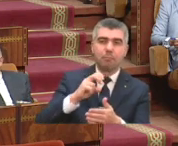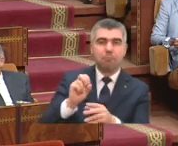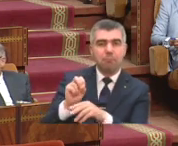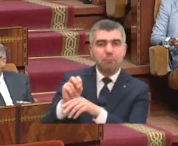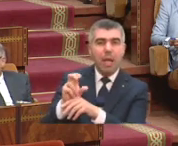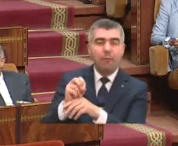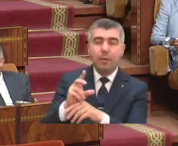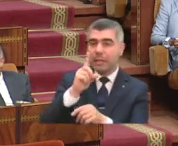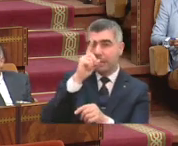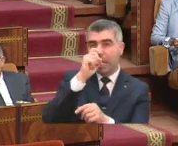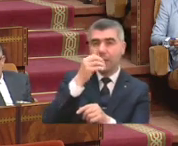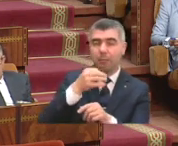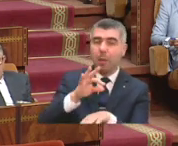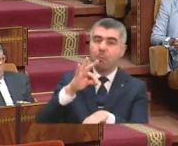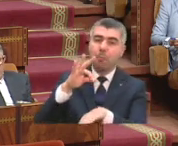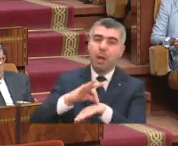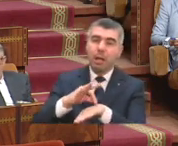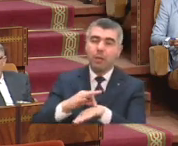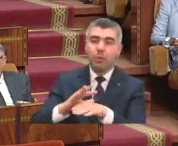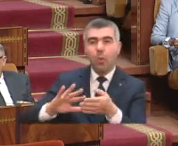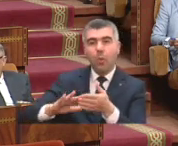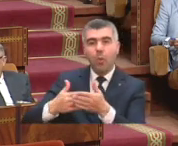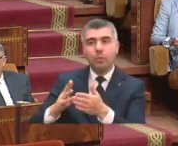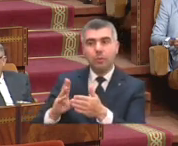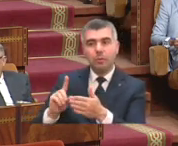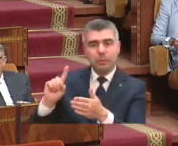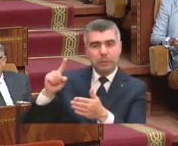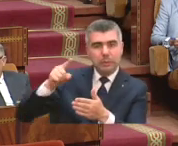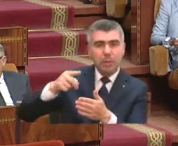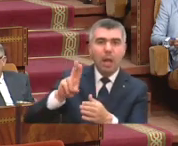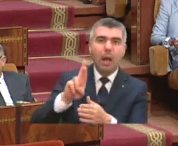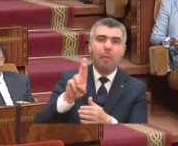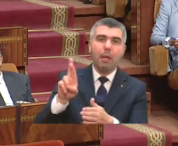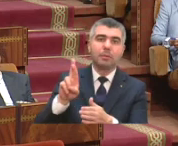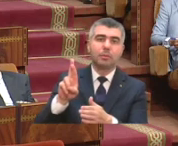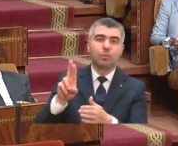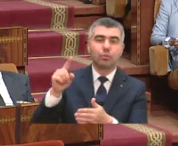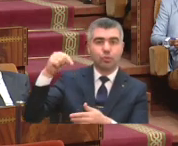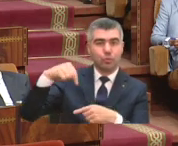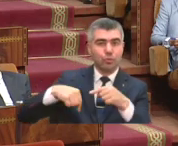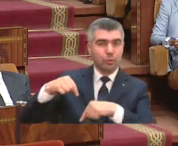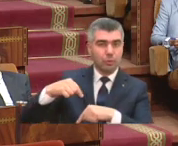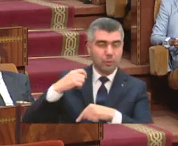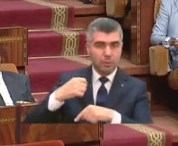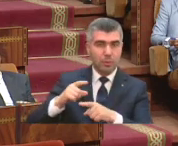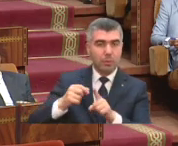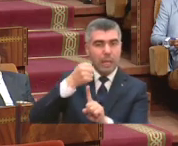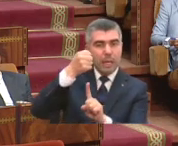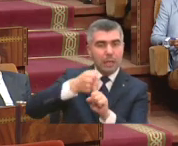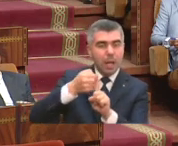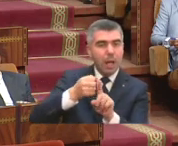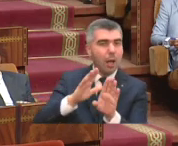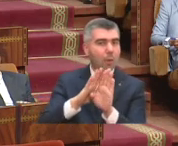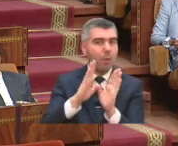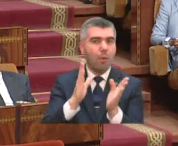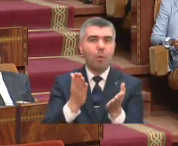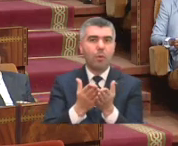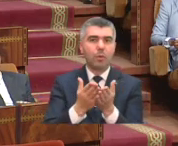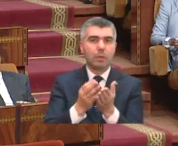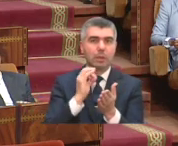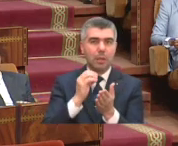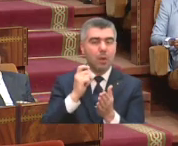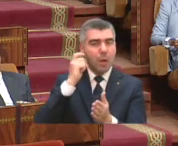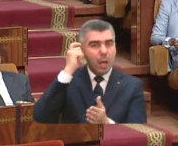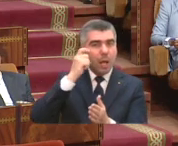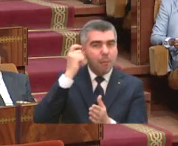والاسر ديالهم، خاصه اليوم كلشي كيتجه لمدينه الرباط. ونتمناو السيد الوزير في اطار الاصلاح العام اللي كديروا اليوم للخريطه الصحيه تفكروا